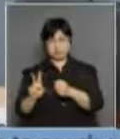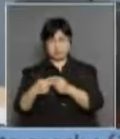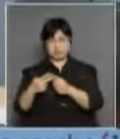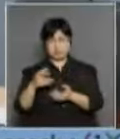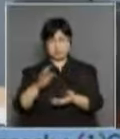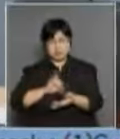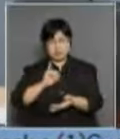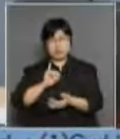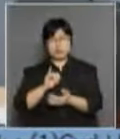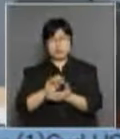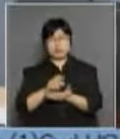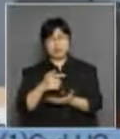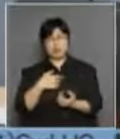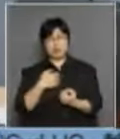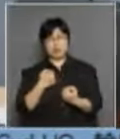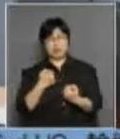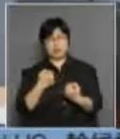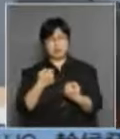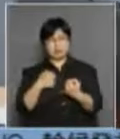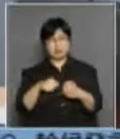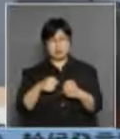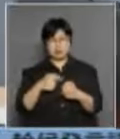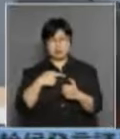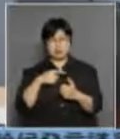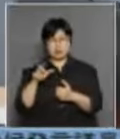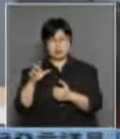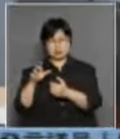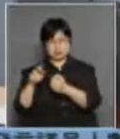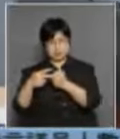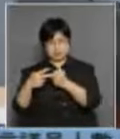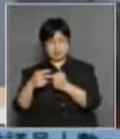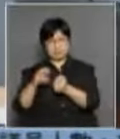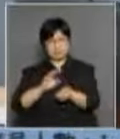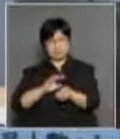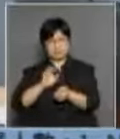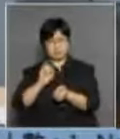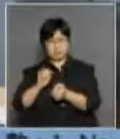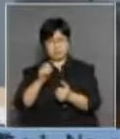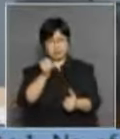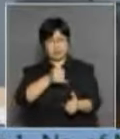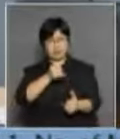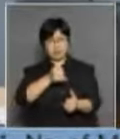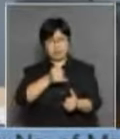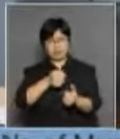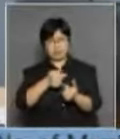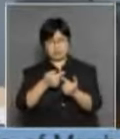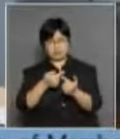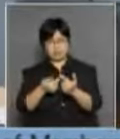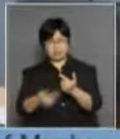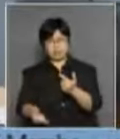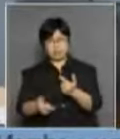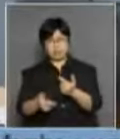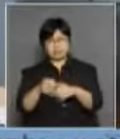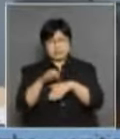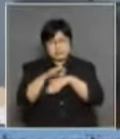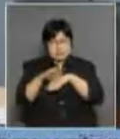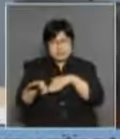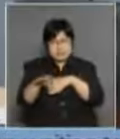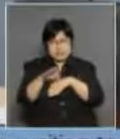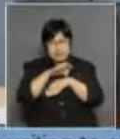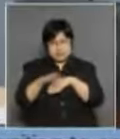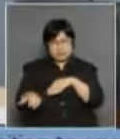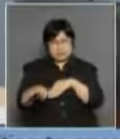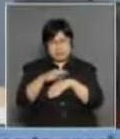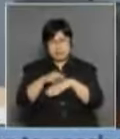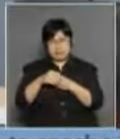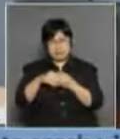仲犀利喎，就我引述第二宗罪就是懲罰那些一生都堅持省吃